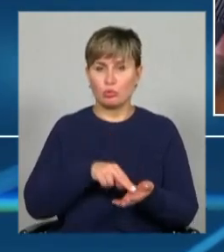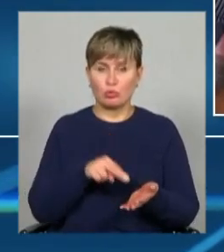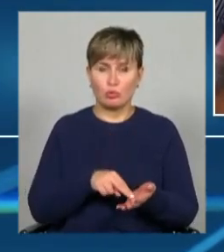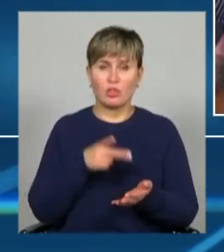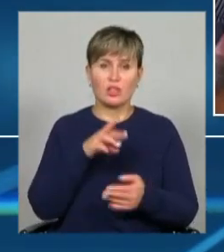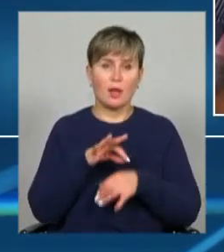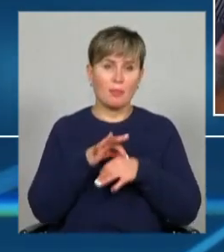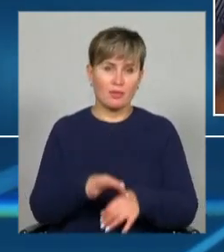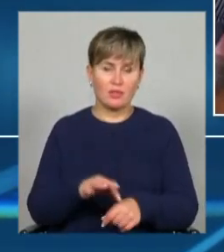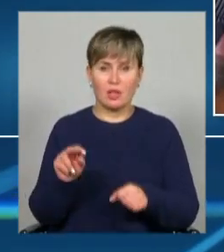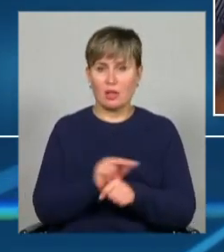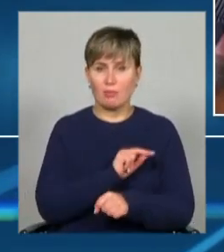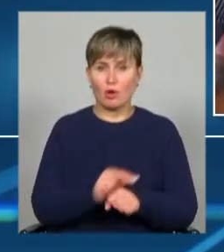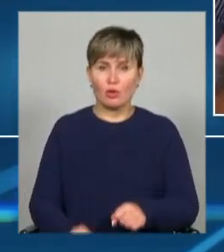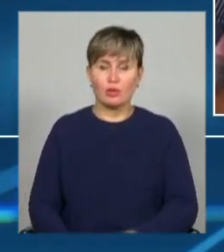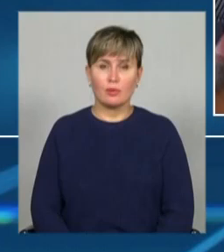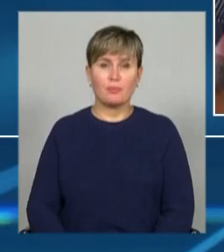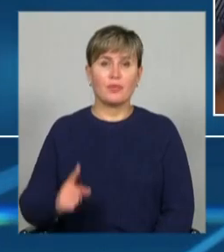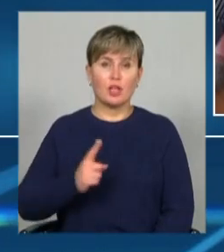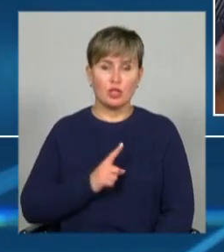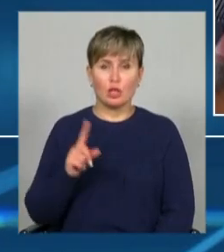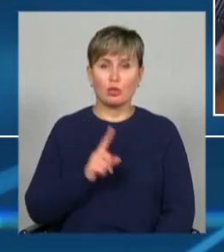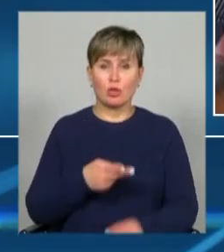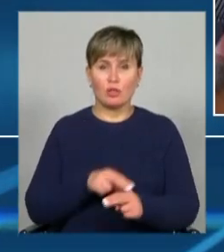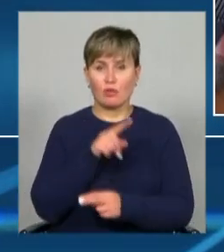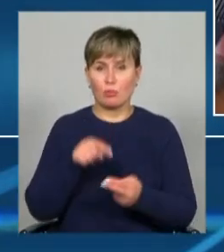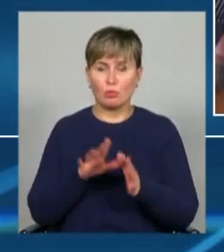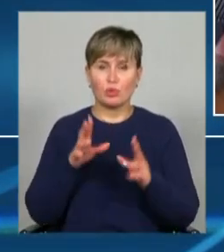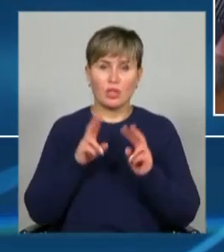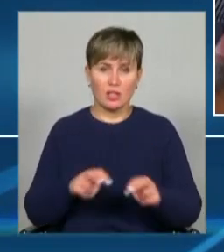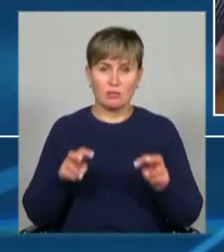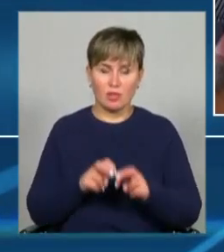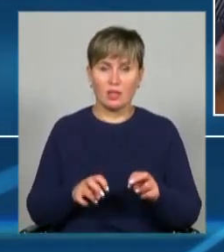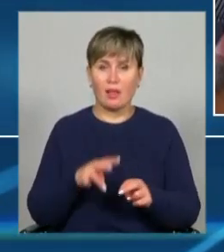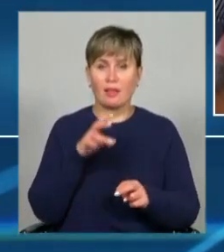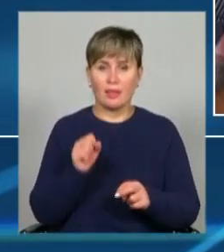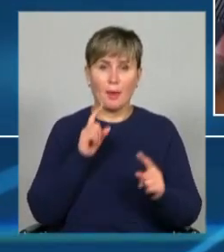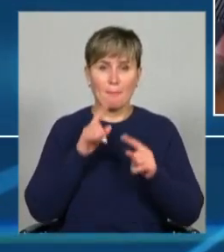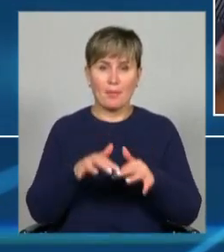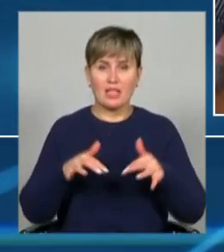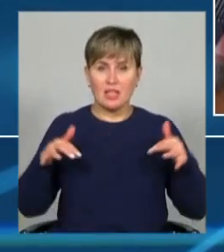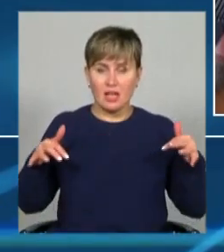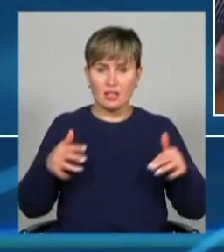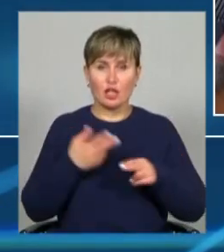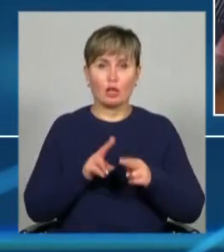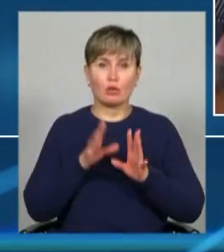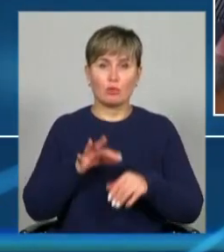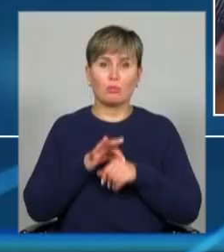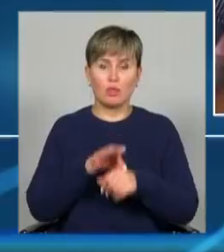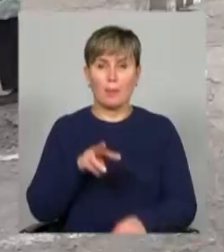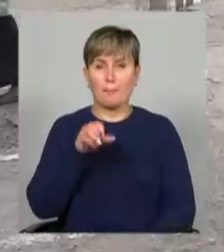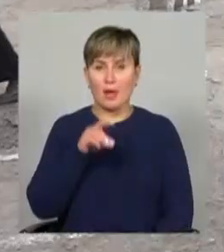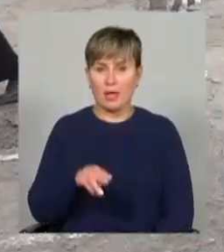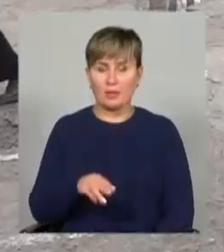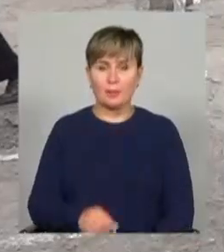для проведения капитального ремонта. Ожидается, что этот вопрос будет рассматриваться на маслихате, который будет проводиться в марте